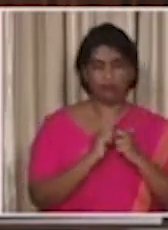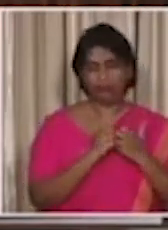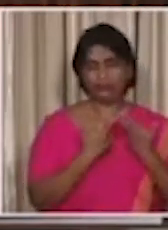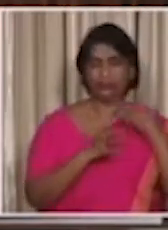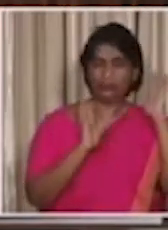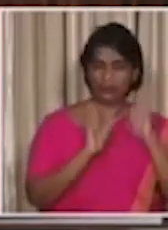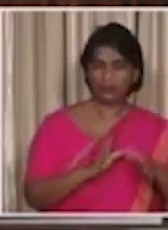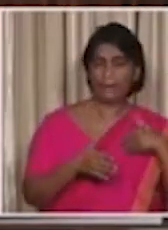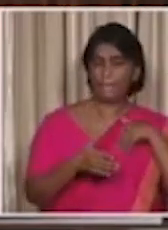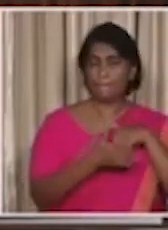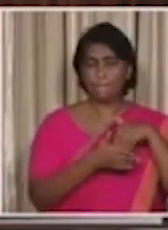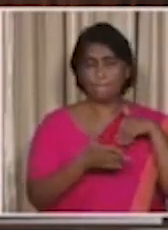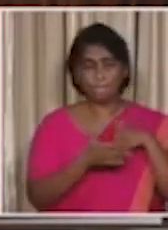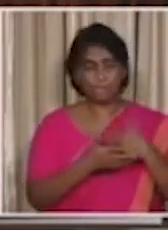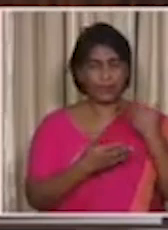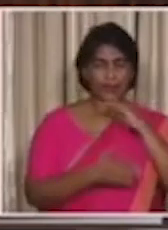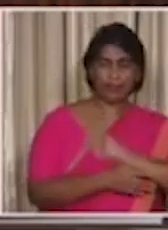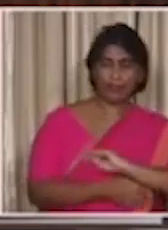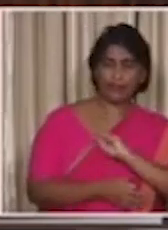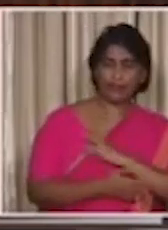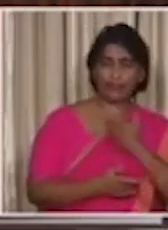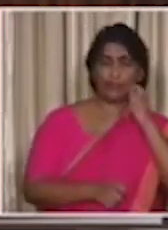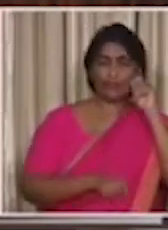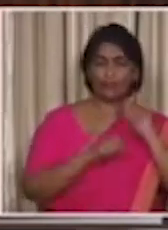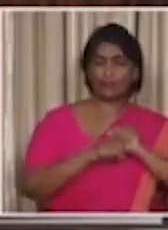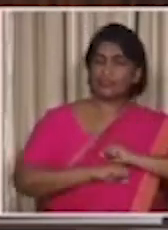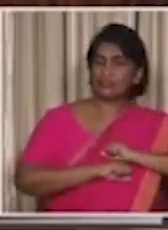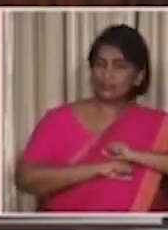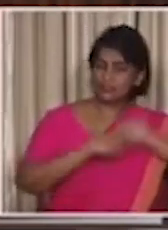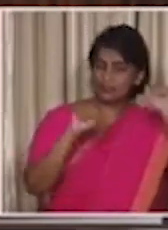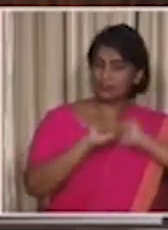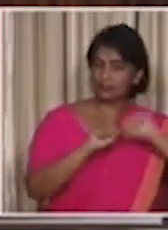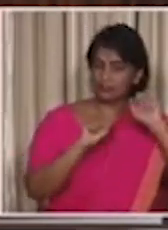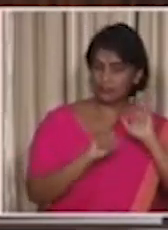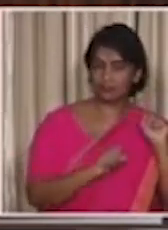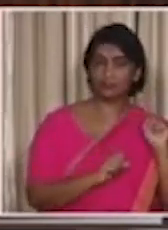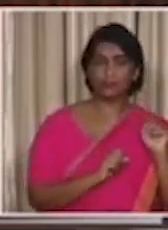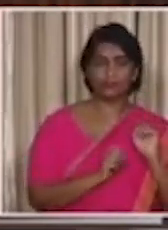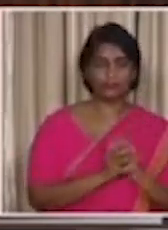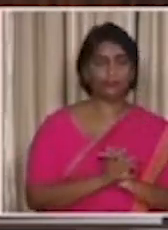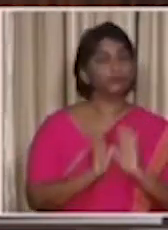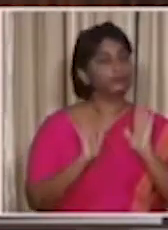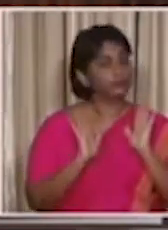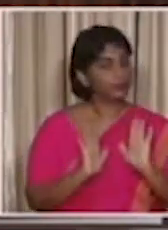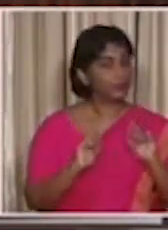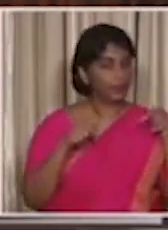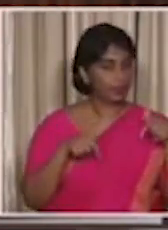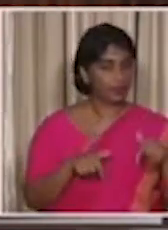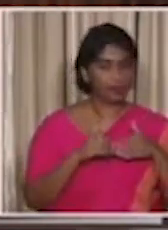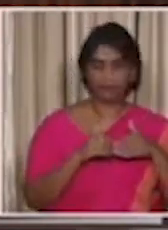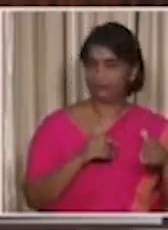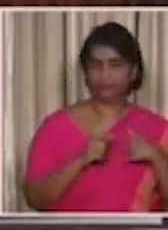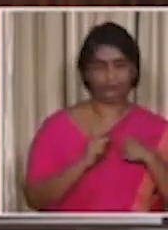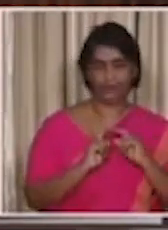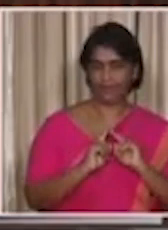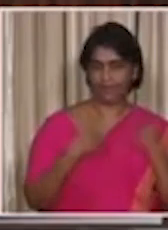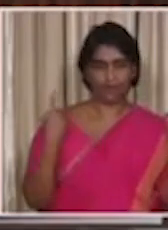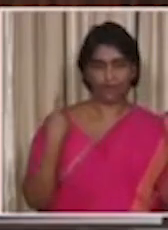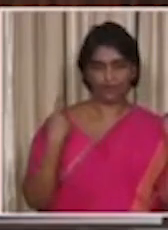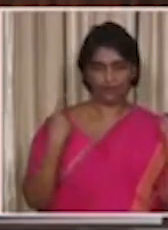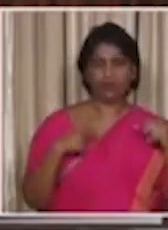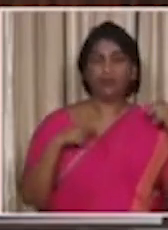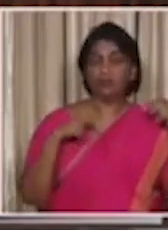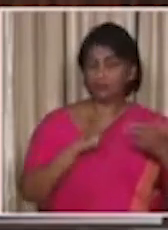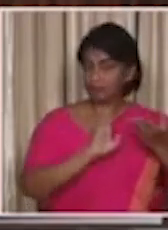ඒ පීඩනේ දරා ගන්න බැඩුව ජනතාව පාරට බැස්සා. හැබැයි අද වෙද්දී තත්ත්වය වෙනස්. පසුගිය